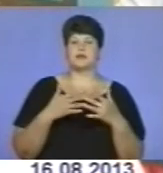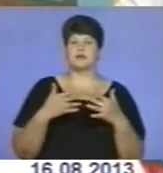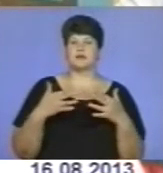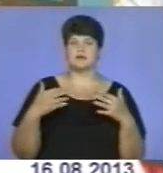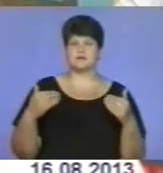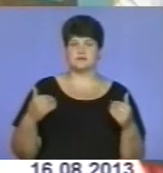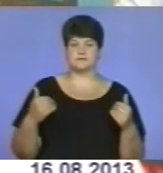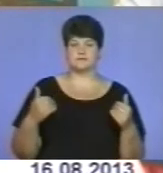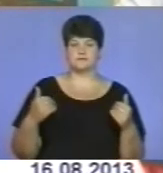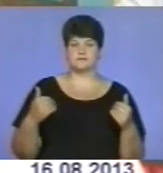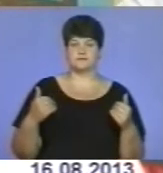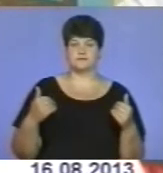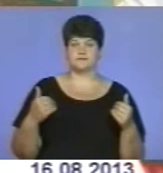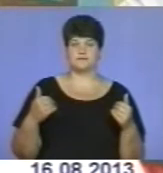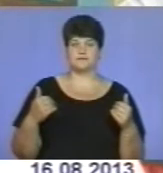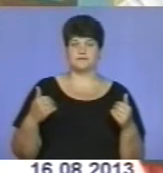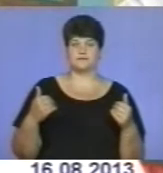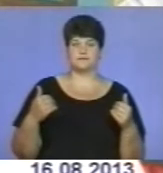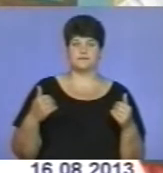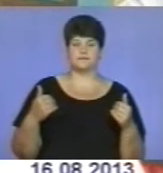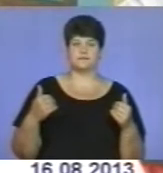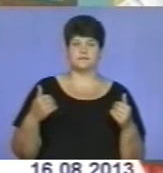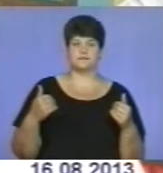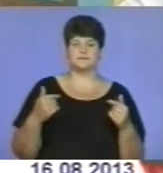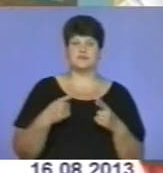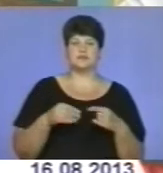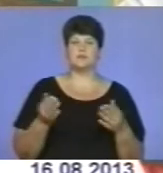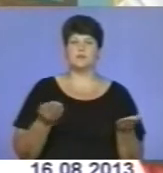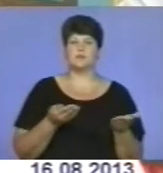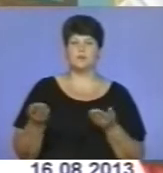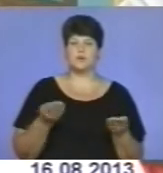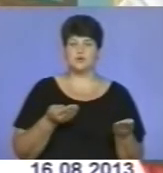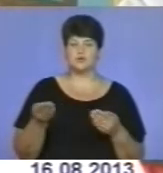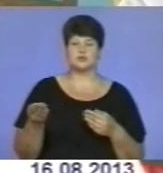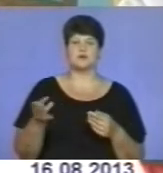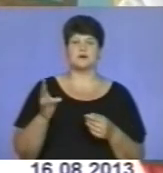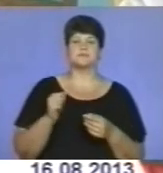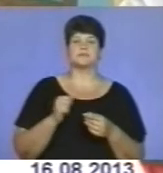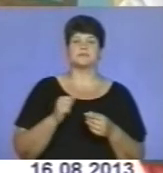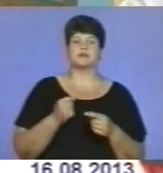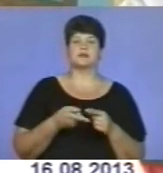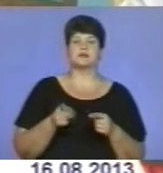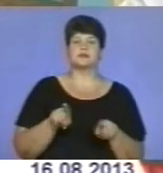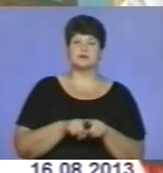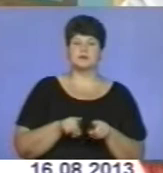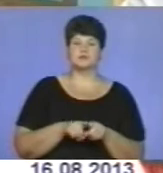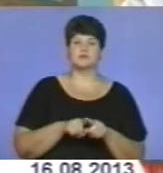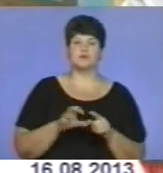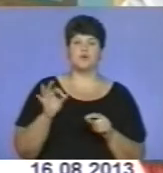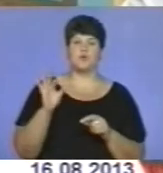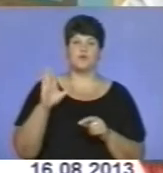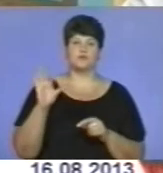види борошна, так само овочева